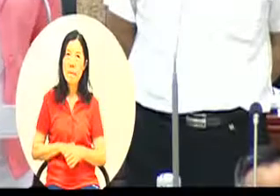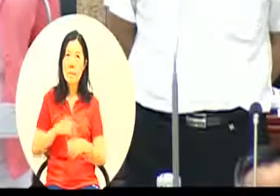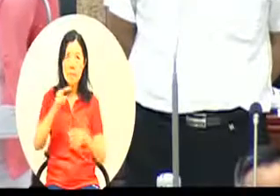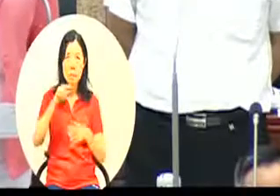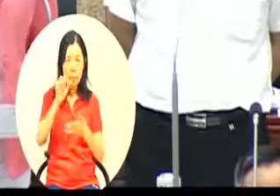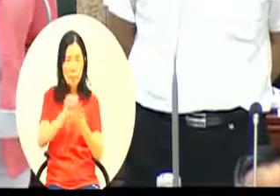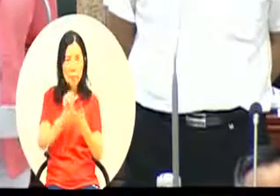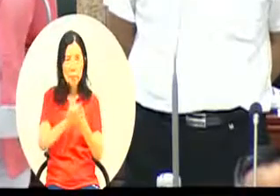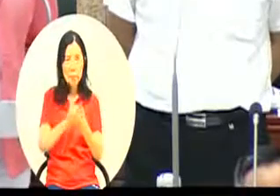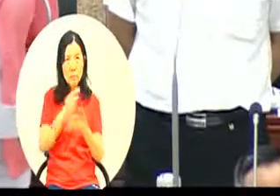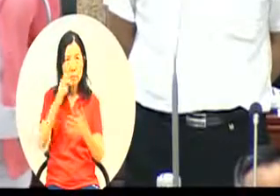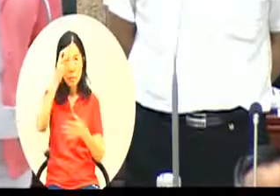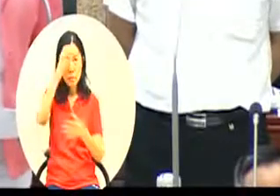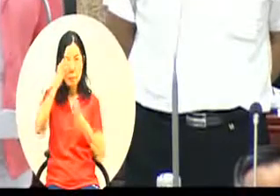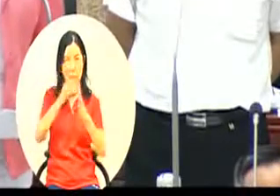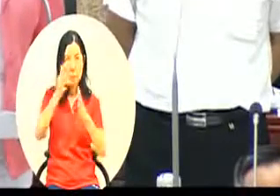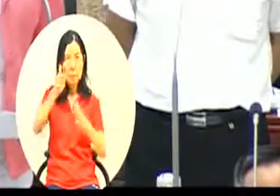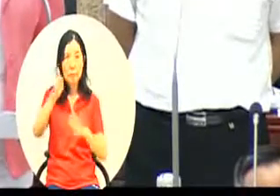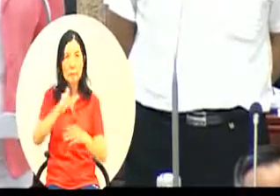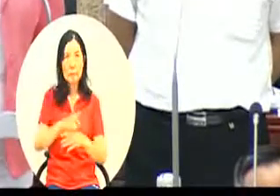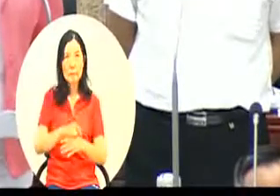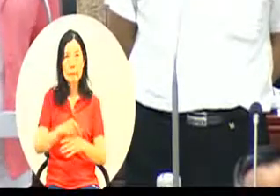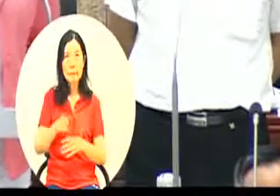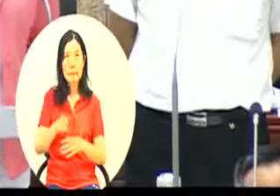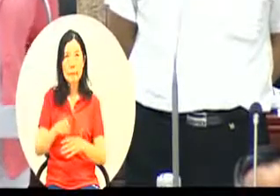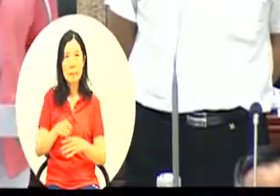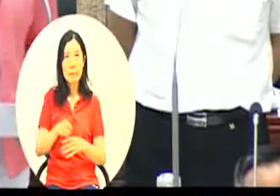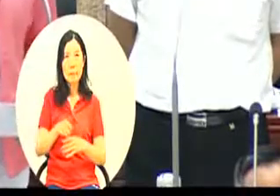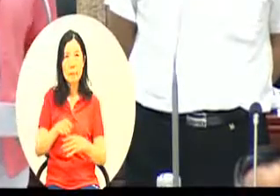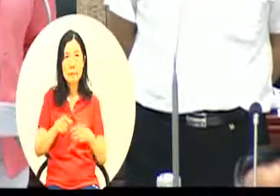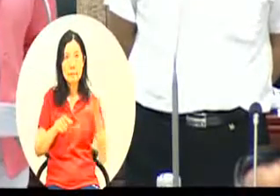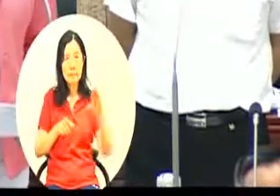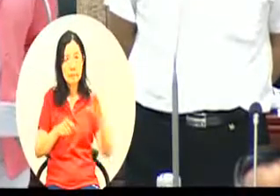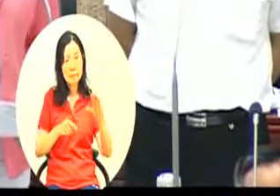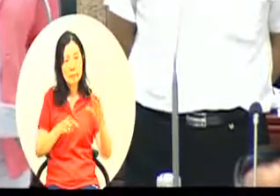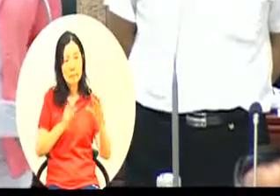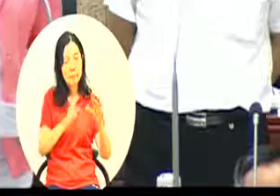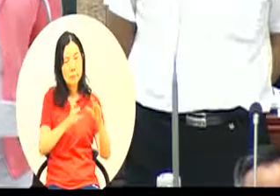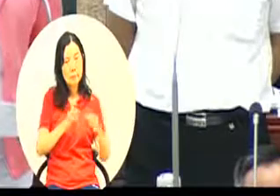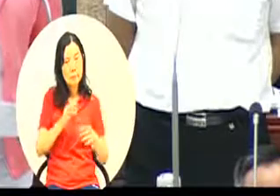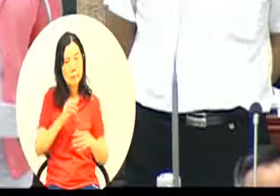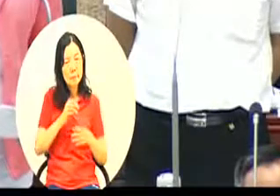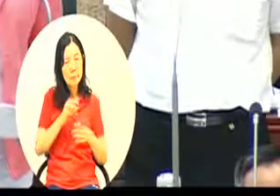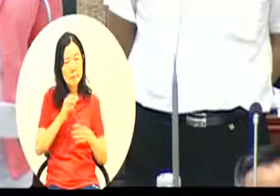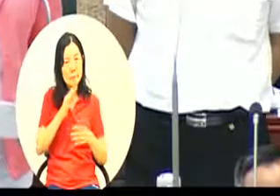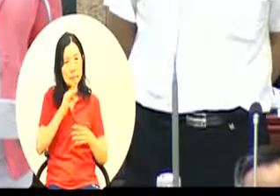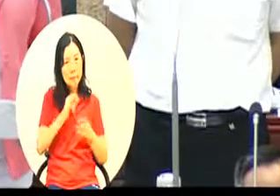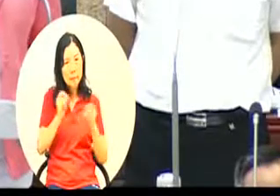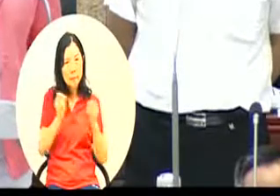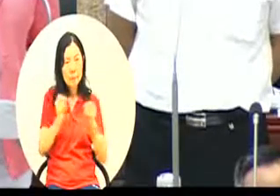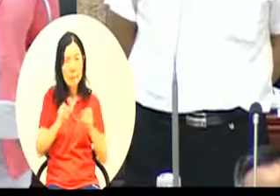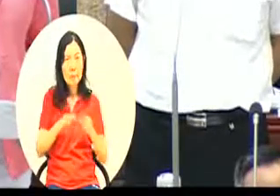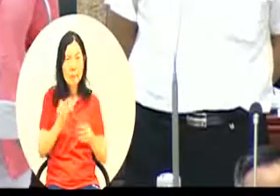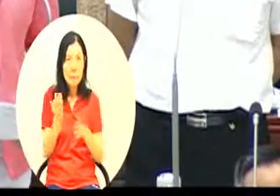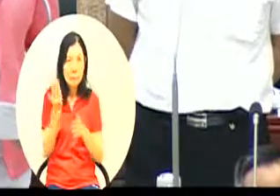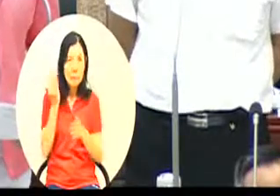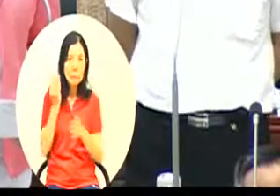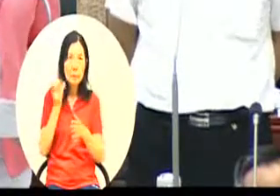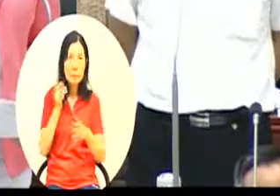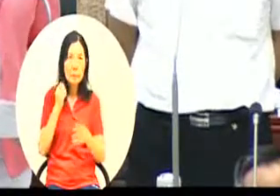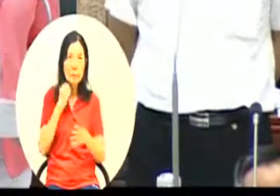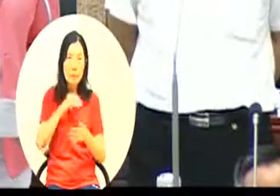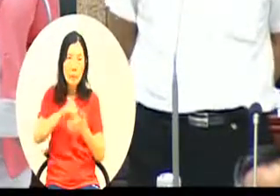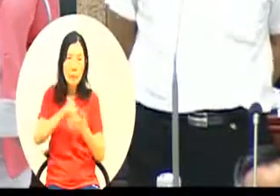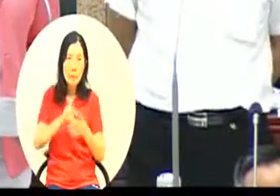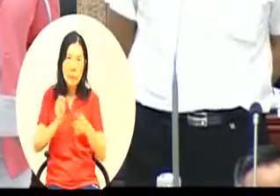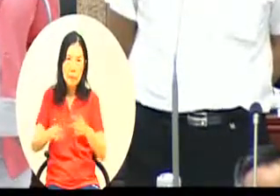么那个？我们警察局长。我们的车龄，还有我们的之前呢，我们去年呢是我们台塑企业